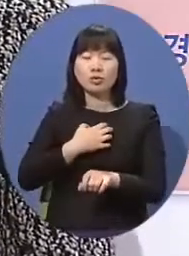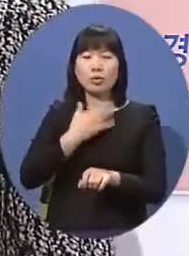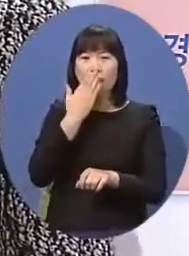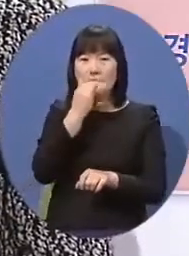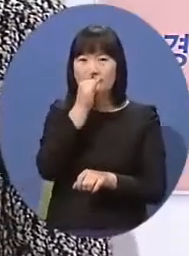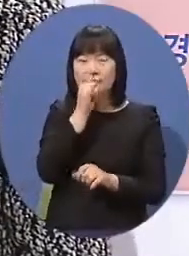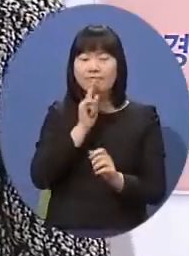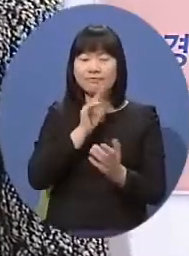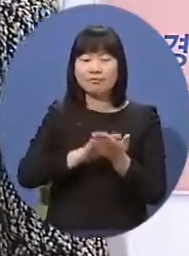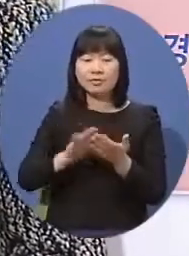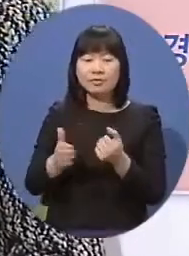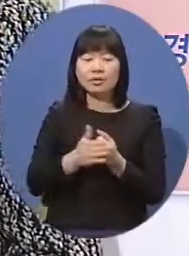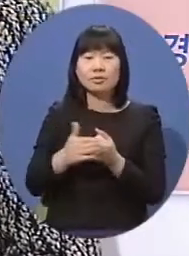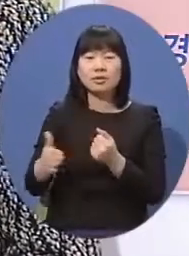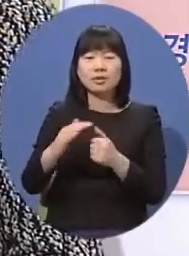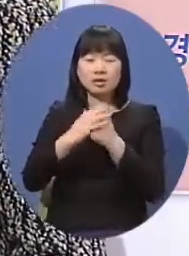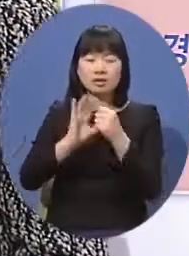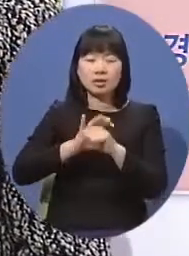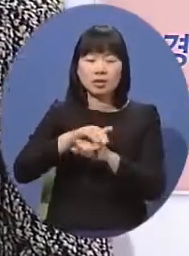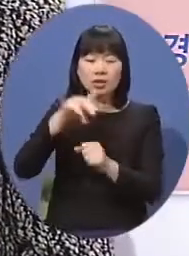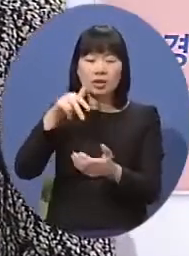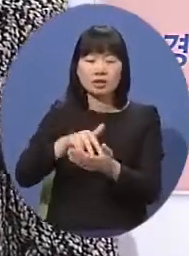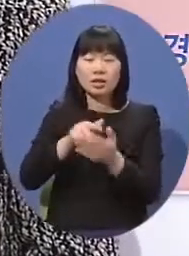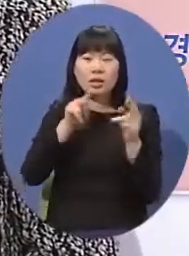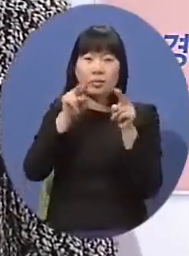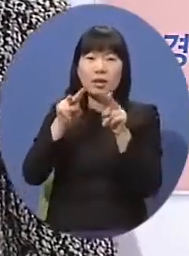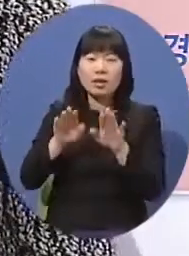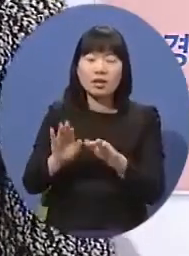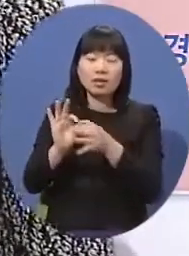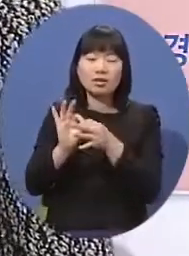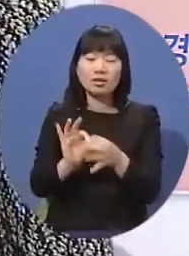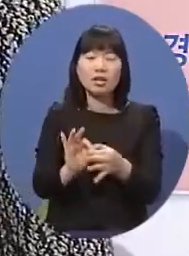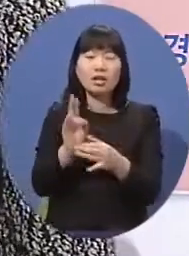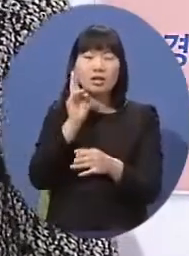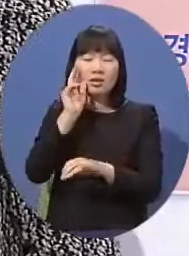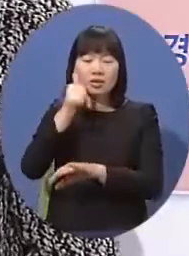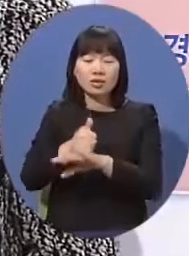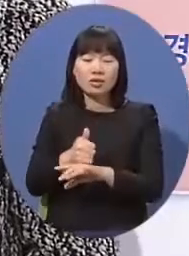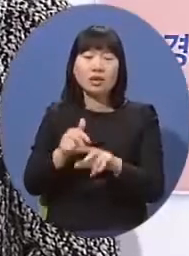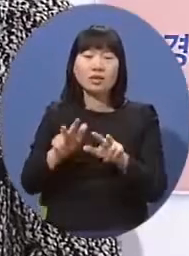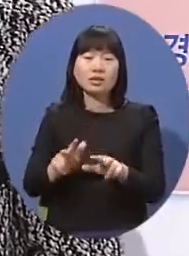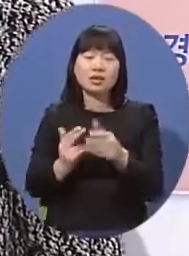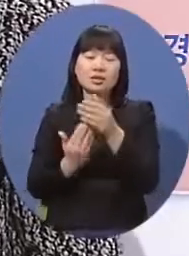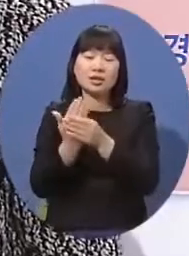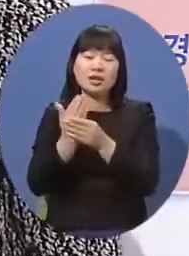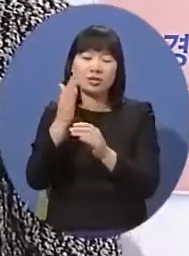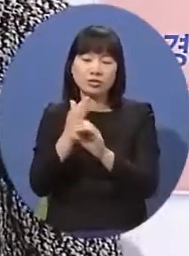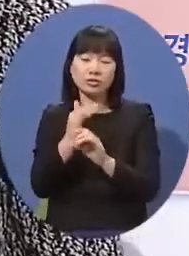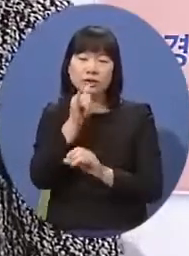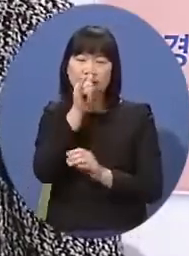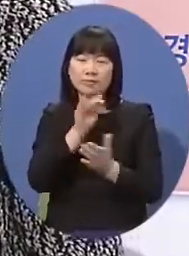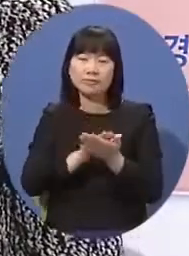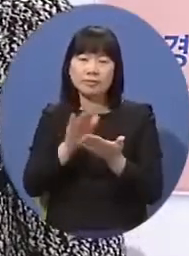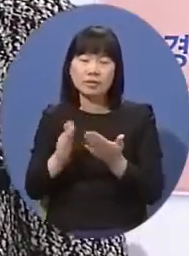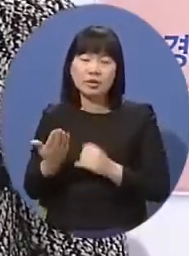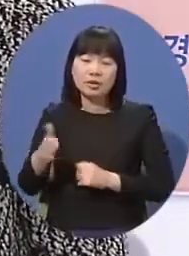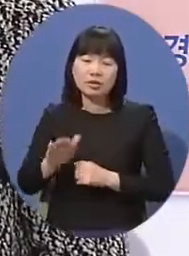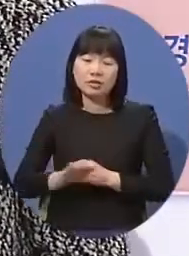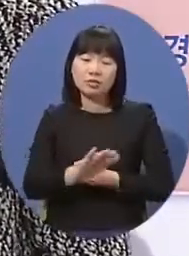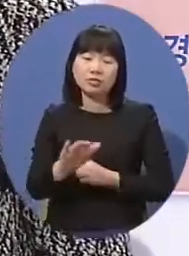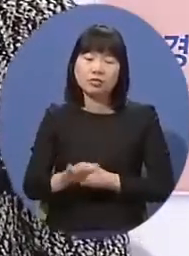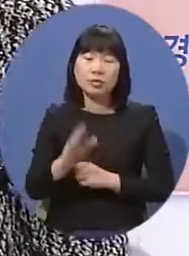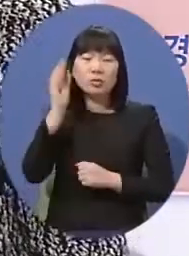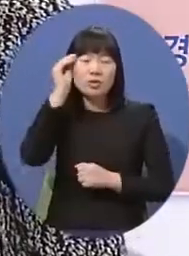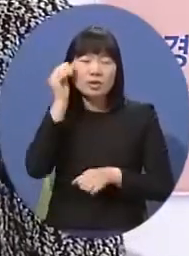수가 있다라는 거예요. 그래서 전 생애에 걸쳐서 쭉 그런 심각한 결과들이 이제 초래가 될 수가 있어요. 그런데도 또